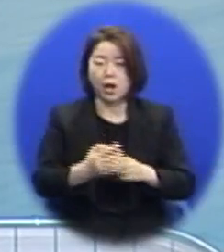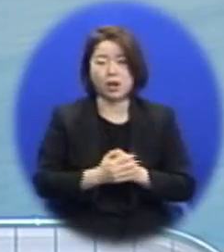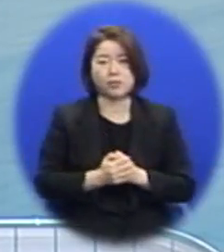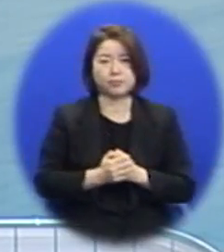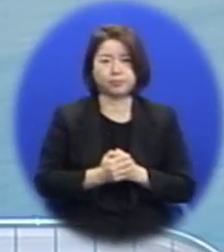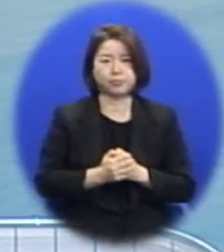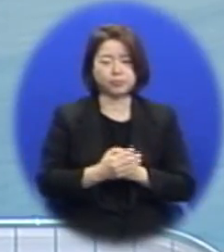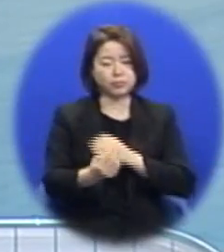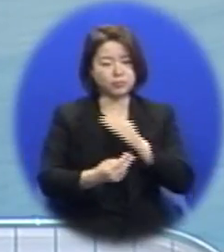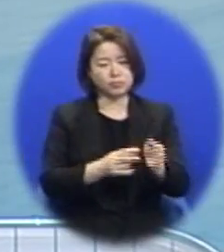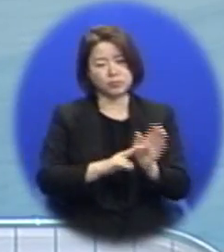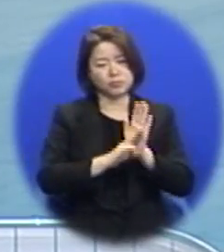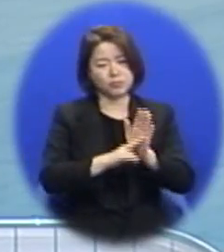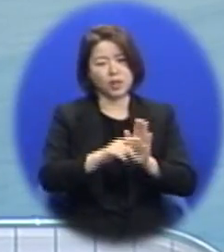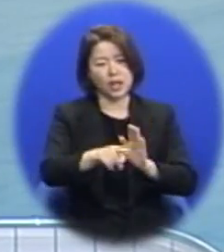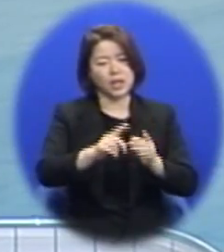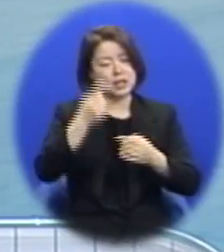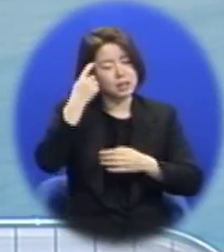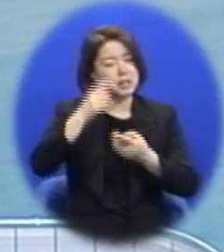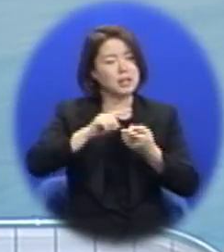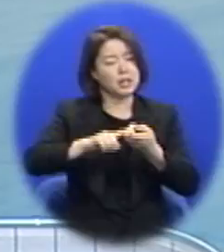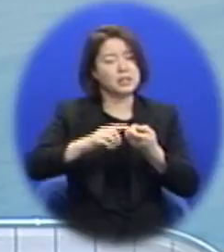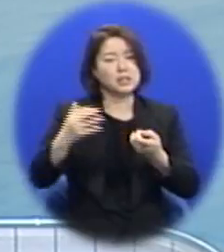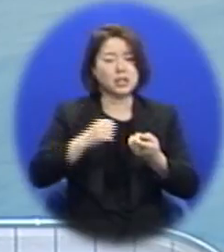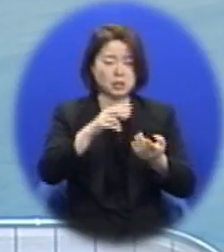요한계시록을 그런 관심을 가지고만 보는 겁니다.